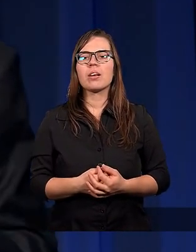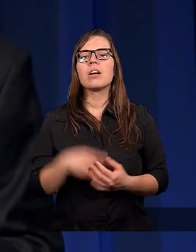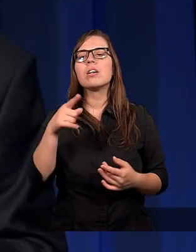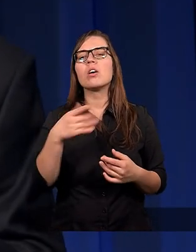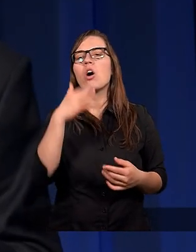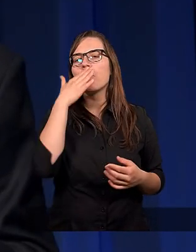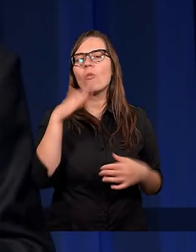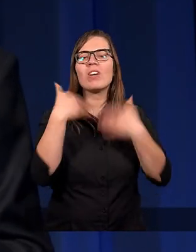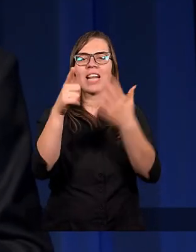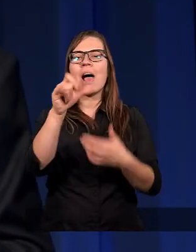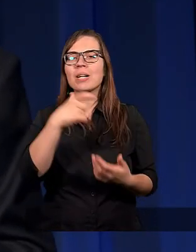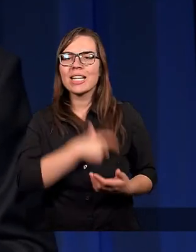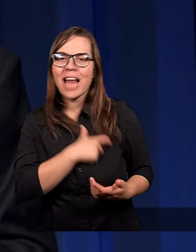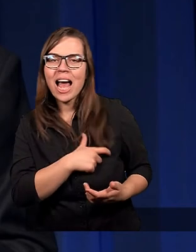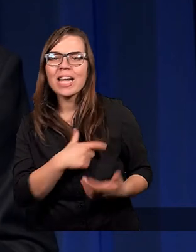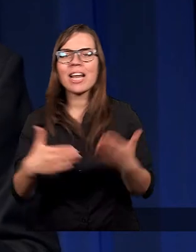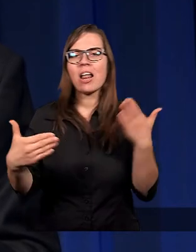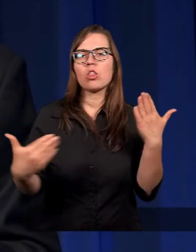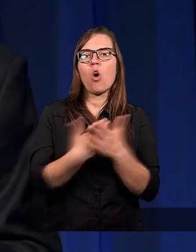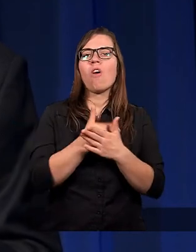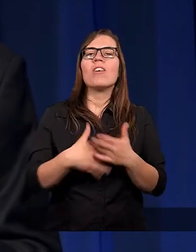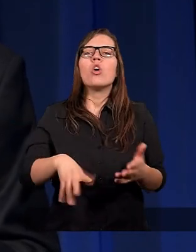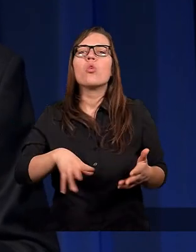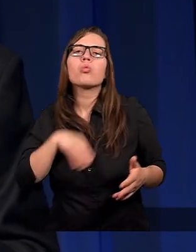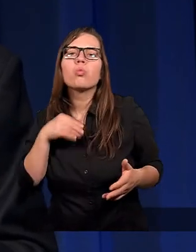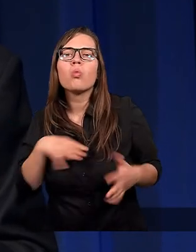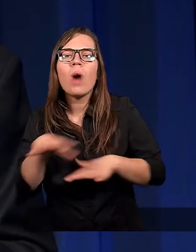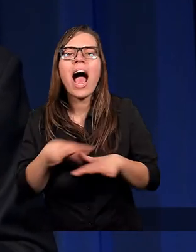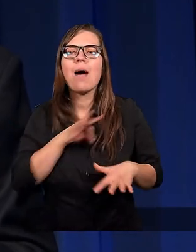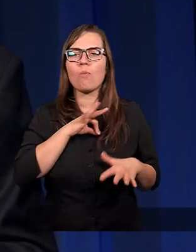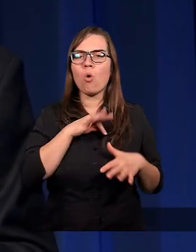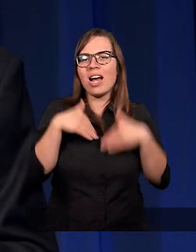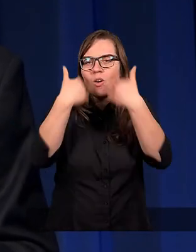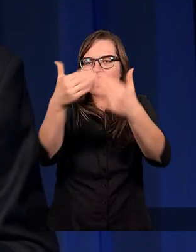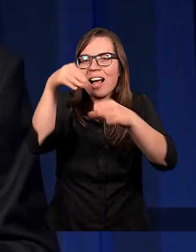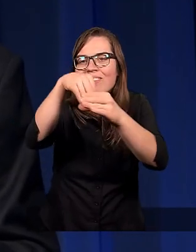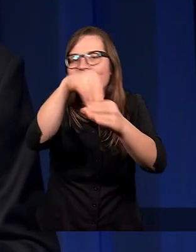Ezechiel mówi, dam ci serce nowe, ducha mojego dam do waszego wnętrza.